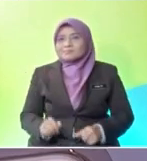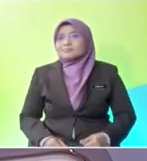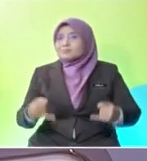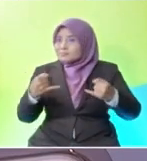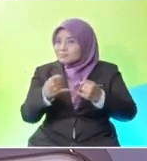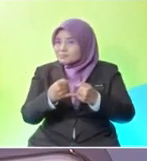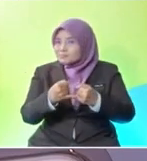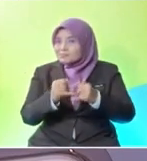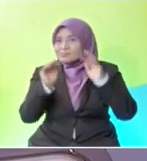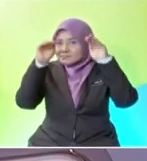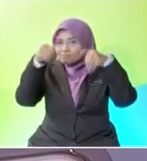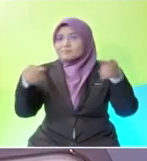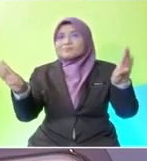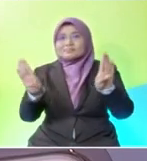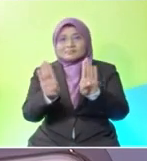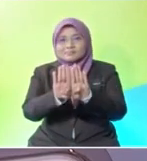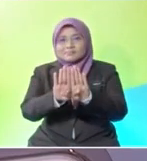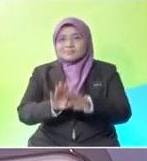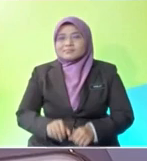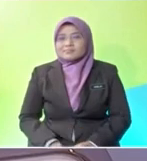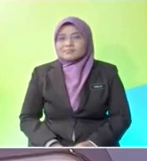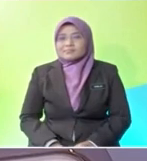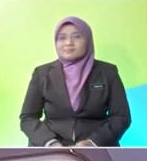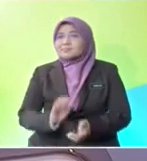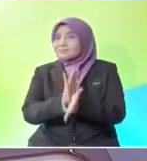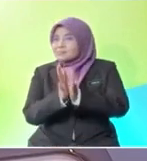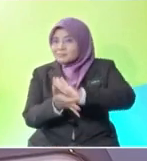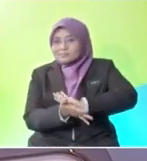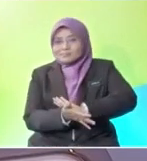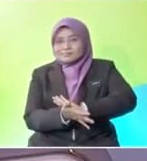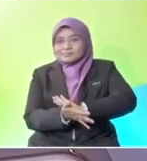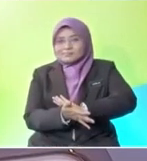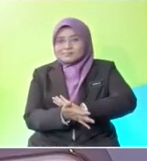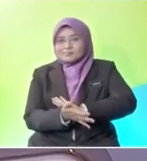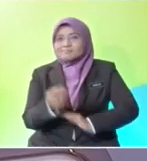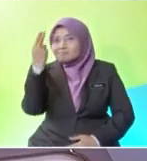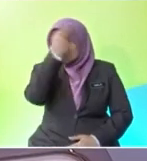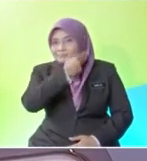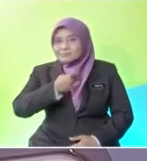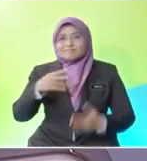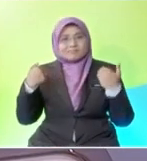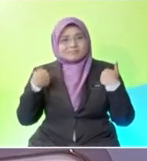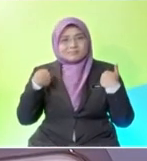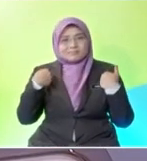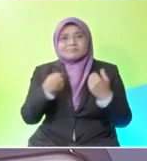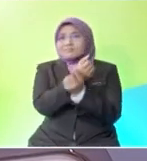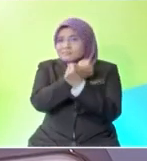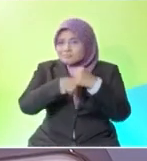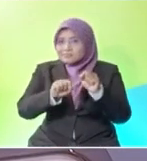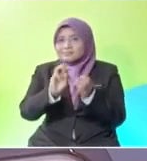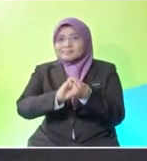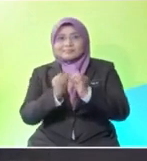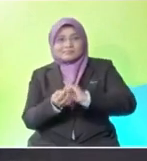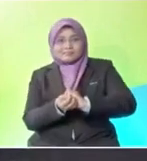itu mungkin akan selesai lah jadi ke sini Hanif dan membuat penyelesaian terhadap Hani punya masalah kan